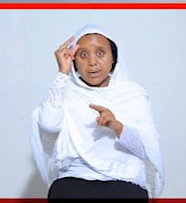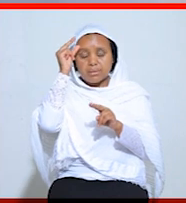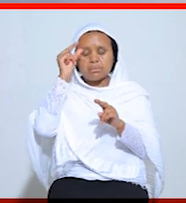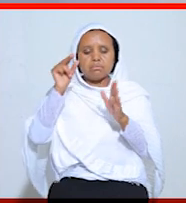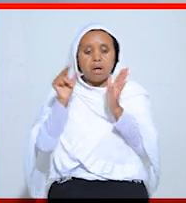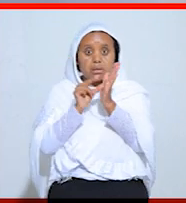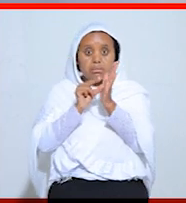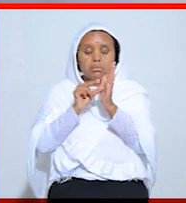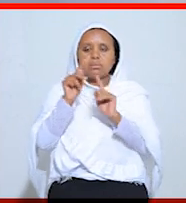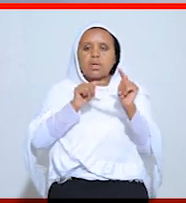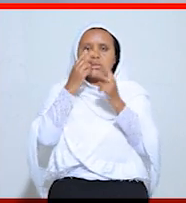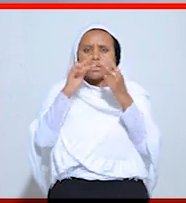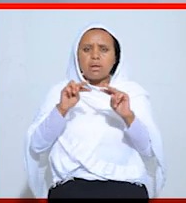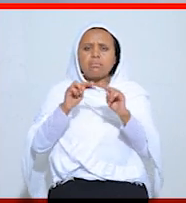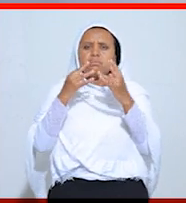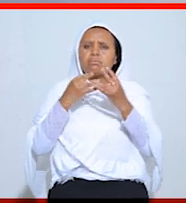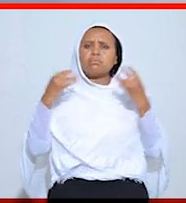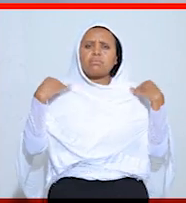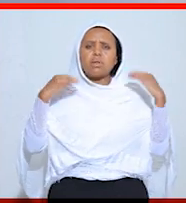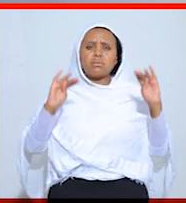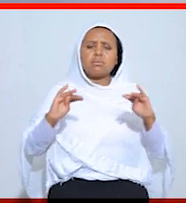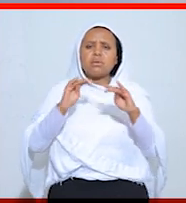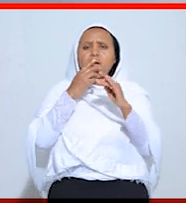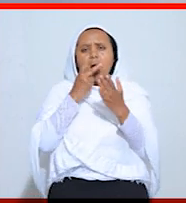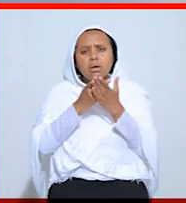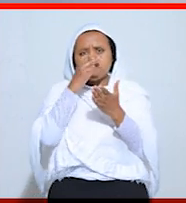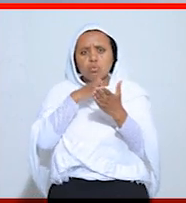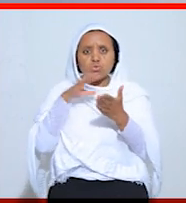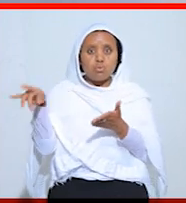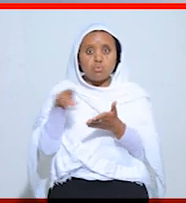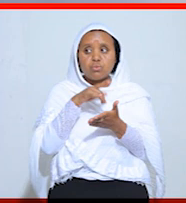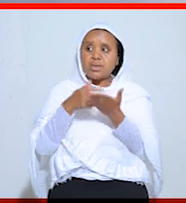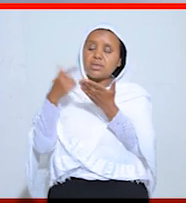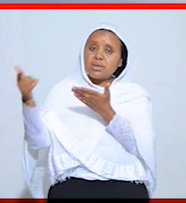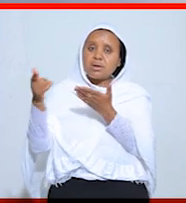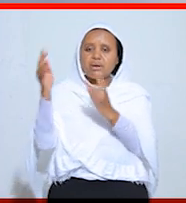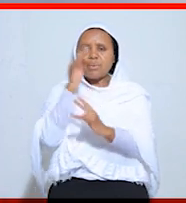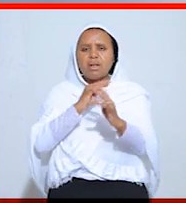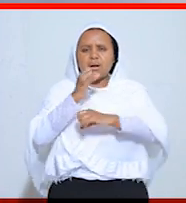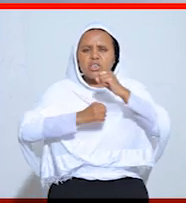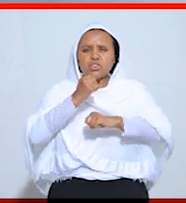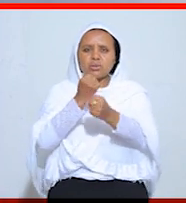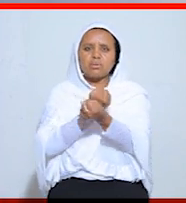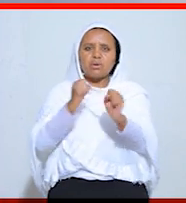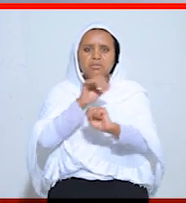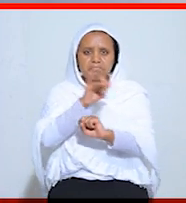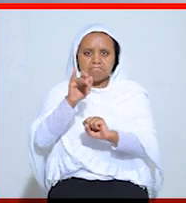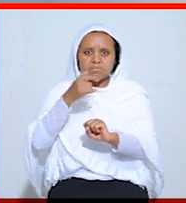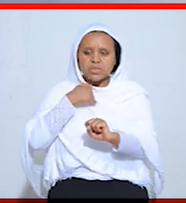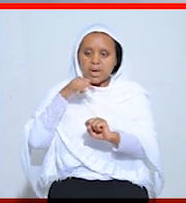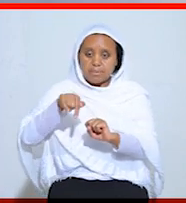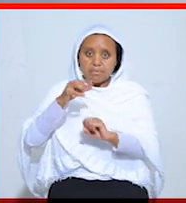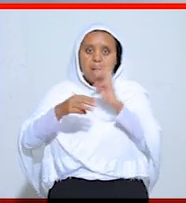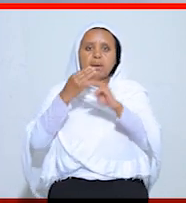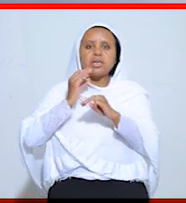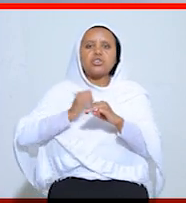ታሪክ ስናይ መልአኩ ቅዱስ ገብርኤል እግዚአብሔርን የሚፈሩ ሰዎች ደጋግ ሰዎች ስለሆኑ እነዚያን ከመከራ ከጭንቅ እንዳዳናቸው